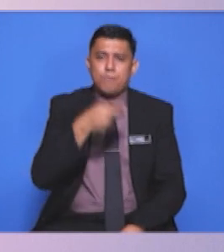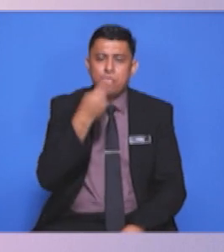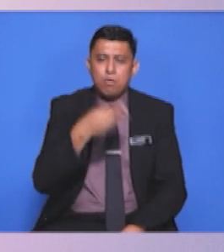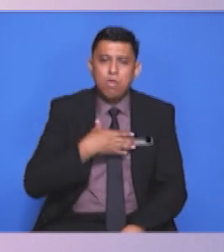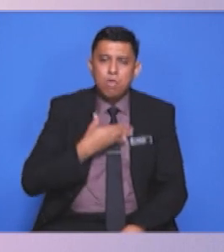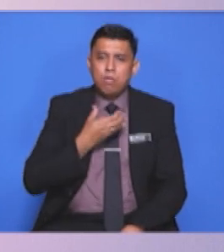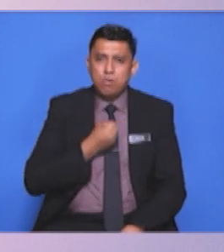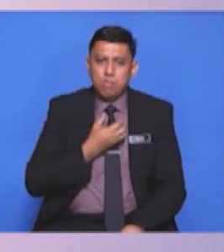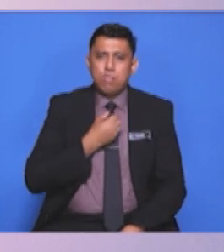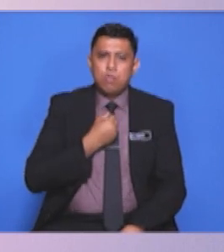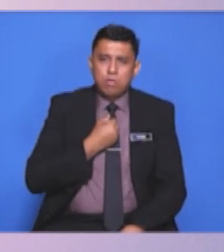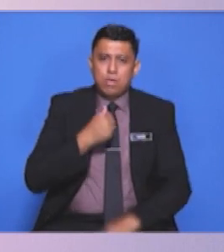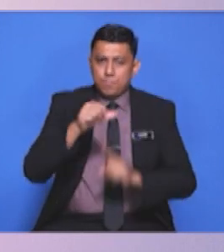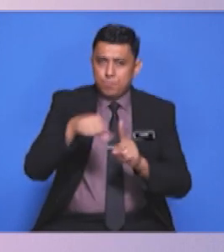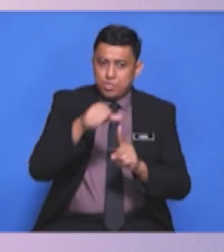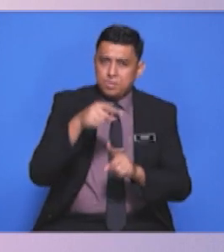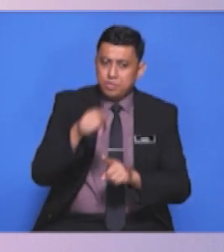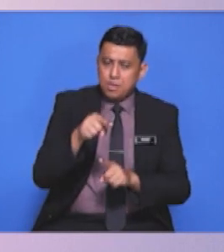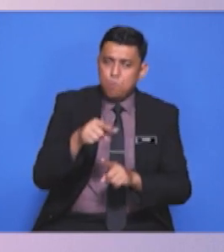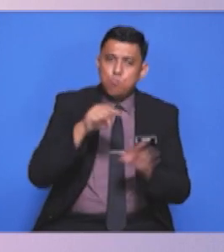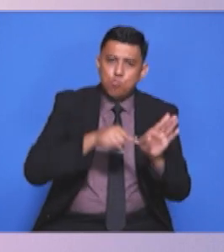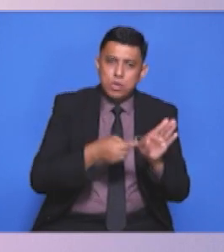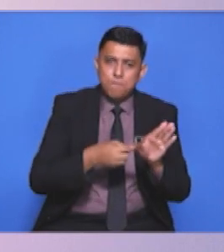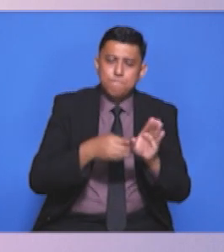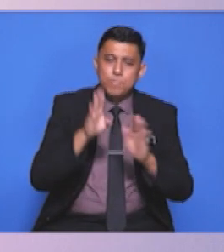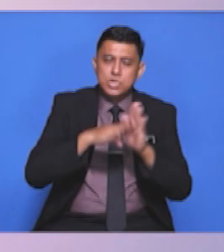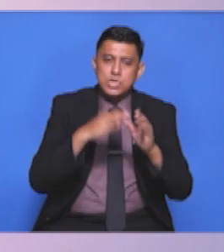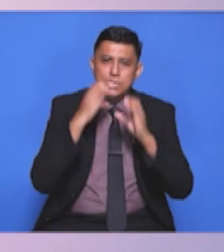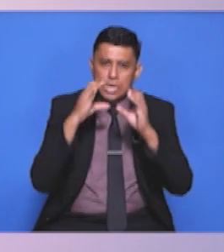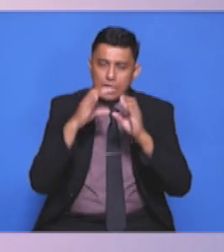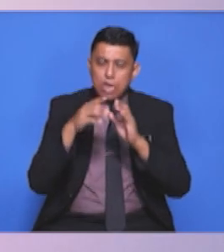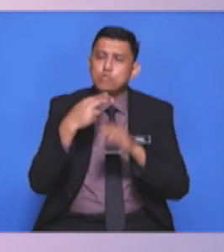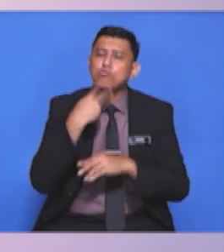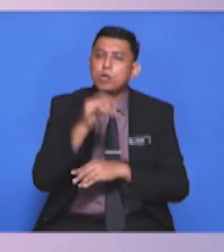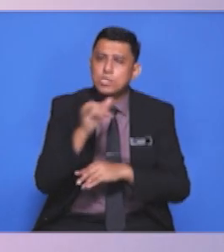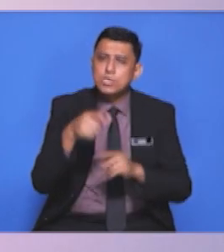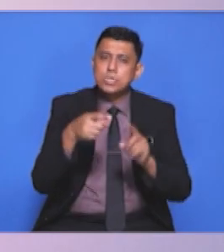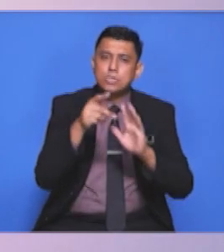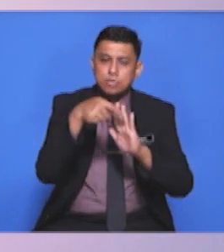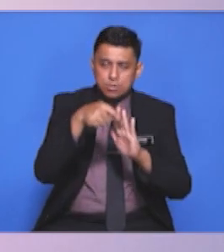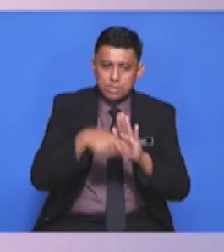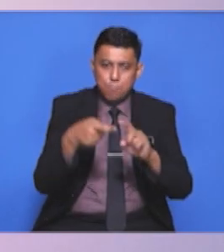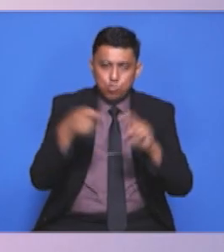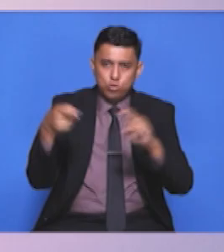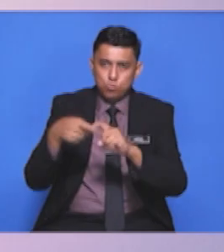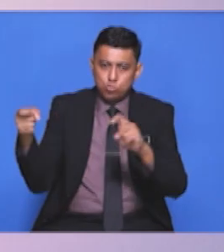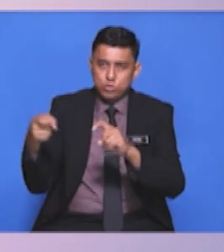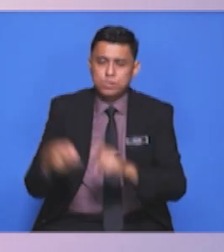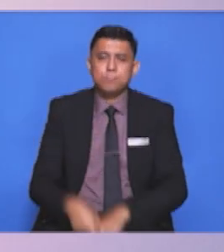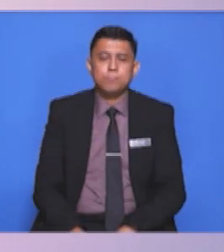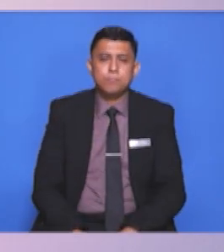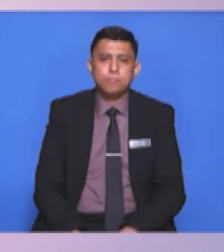apabila dia mula bercakap suaranya putus-putus katakan the penuh Menurut